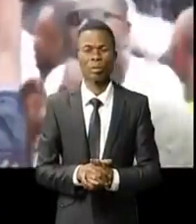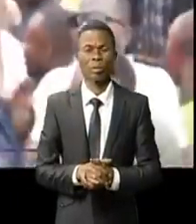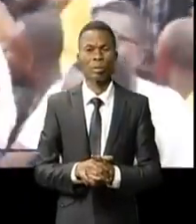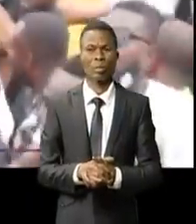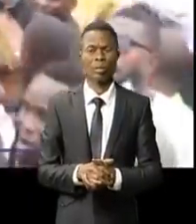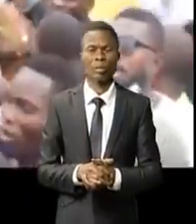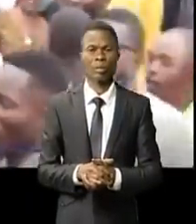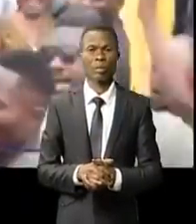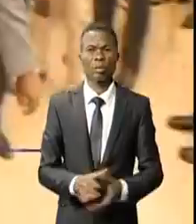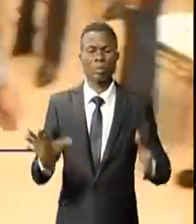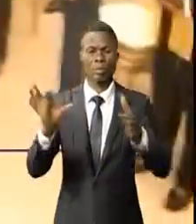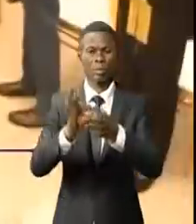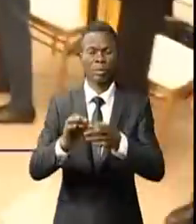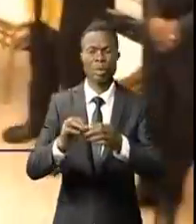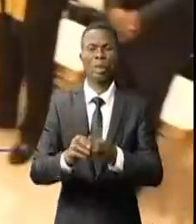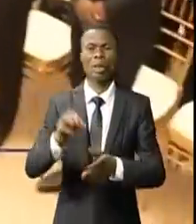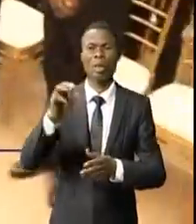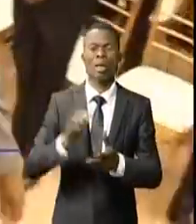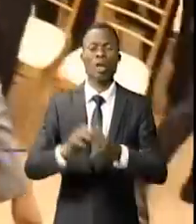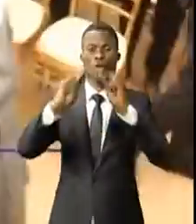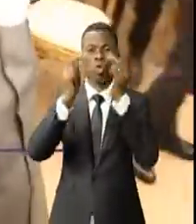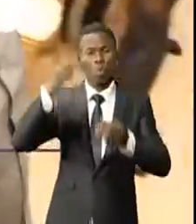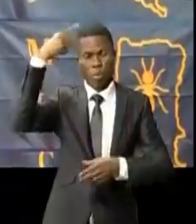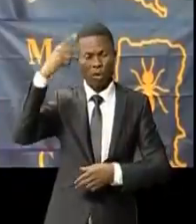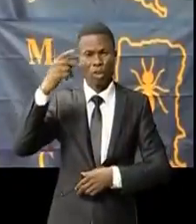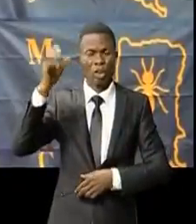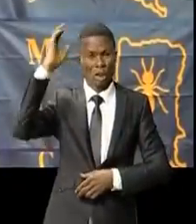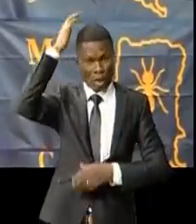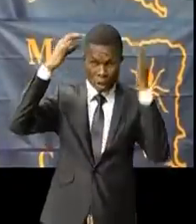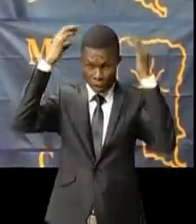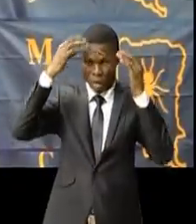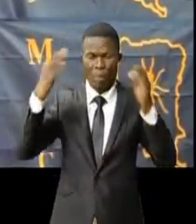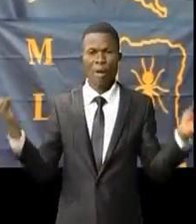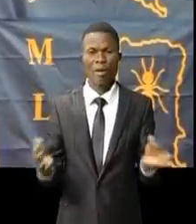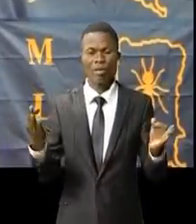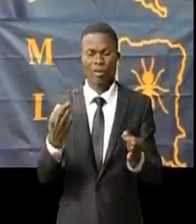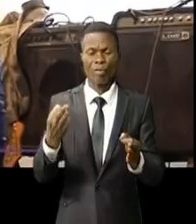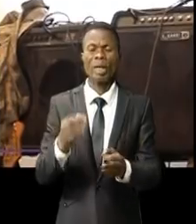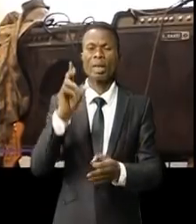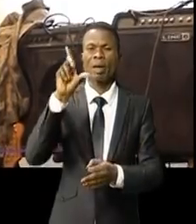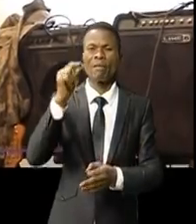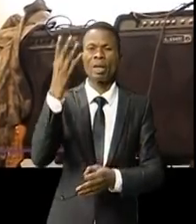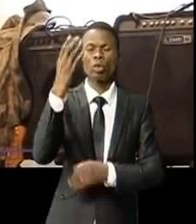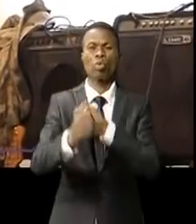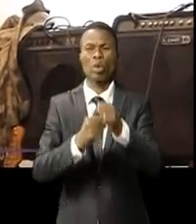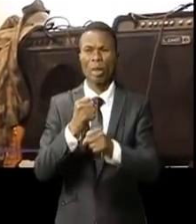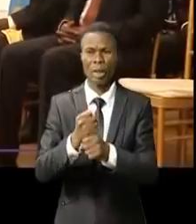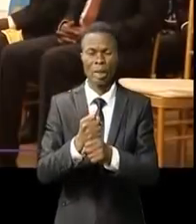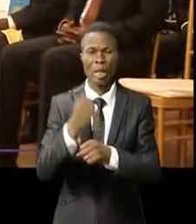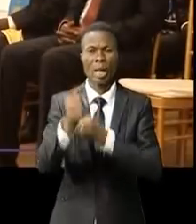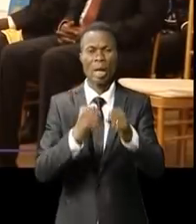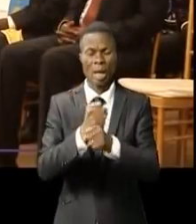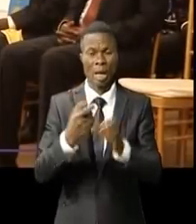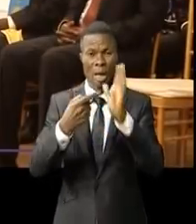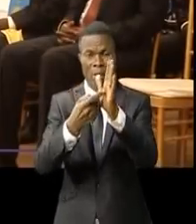C'est dans la Liesse que le mouvement des libérations du Congo MLC a célébré les 23 ans de son existence. Un anniversaire qui représente aux yeux du